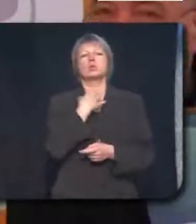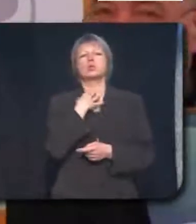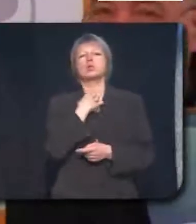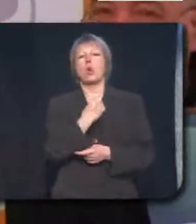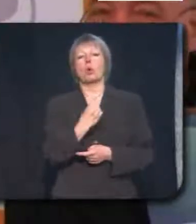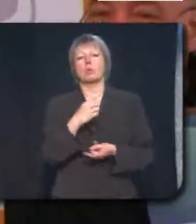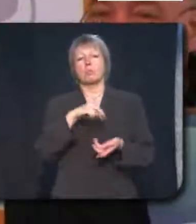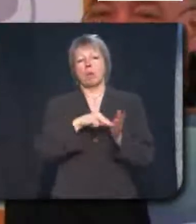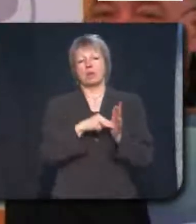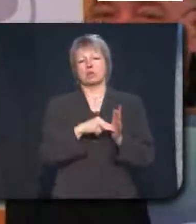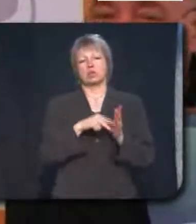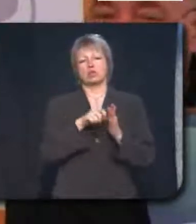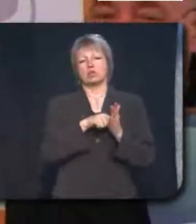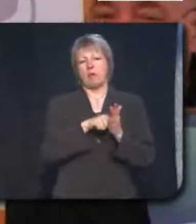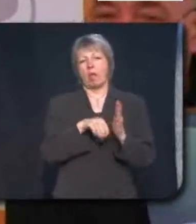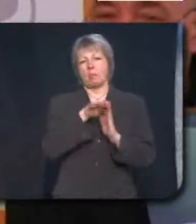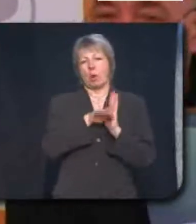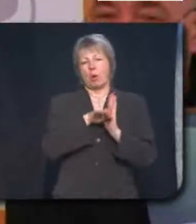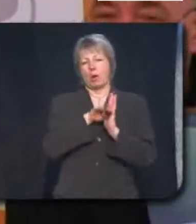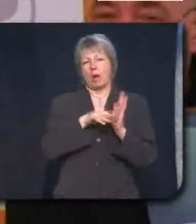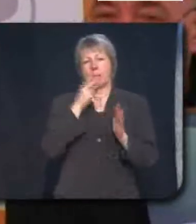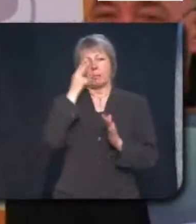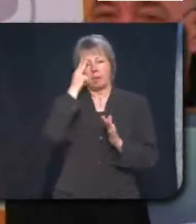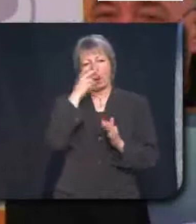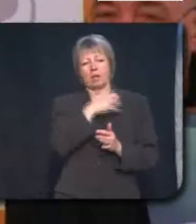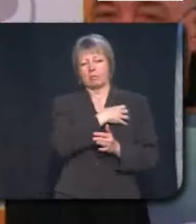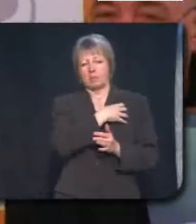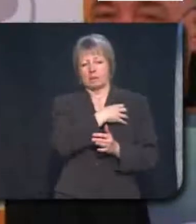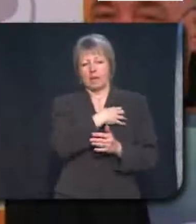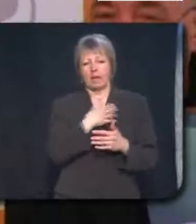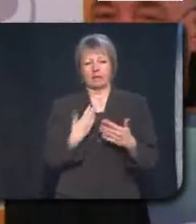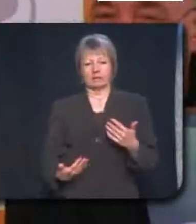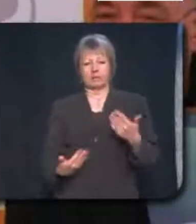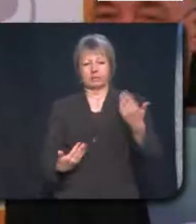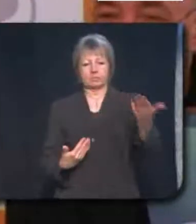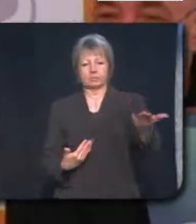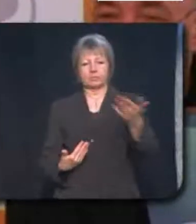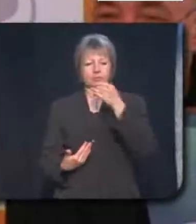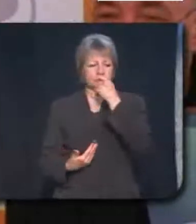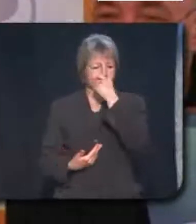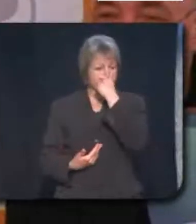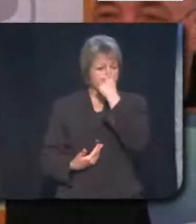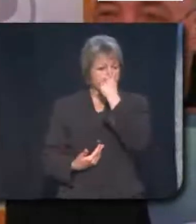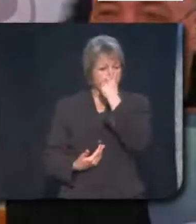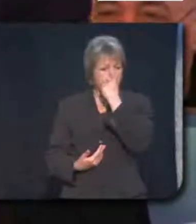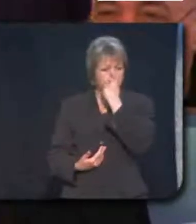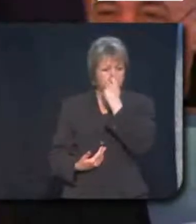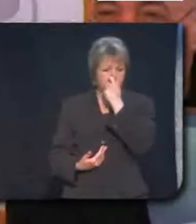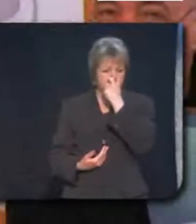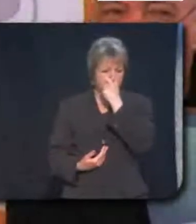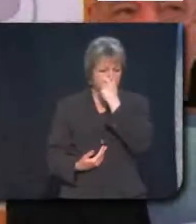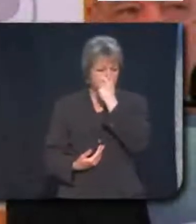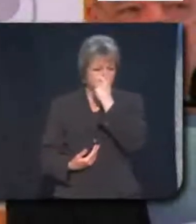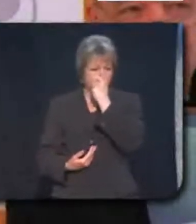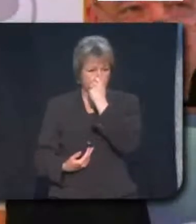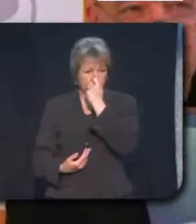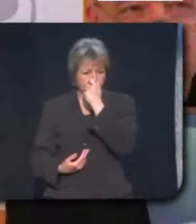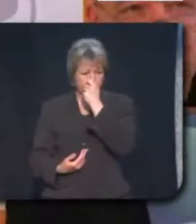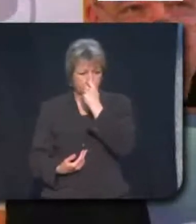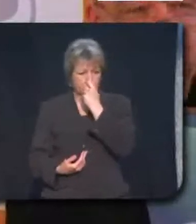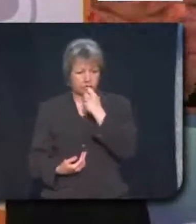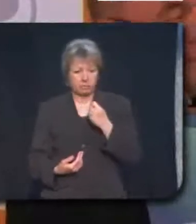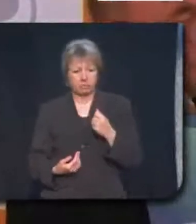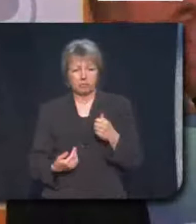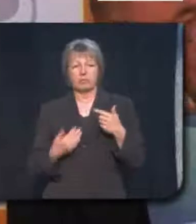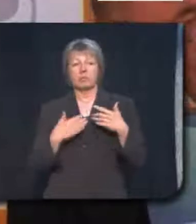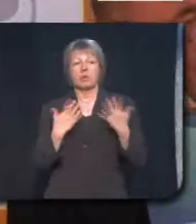Piratenpartei Antragstellung Monopol heidehagen und andere könnte ein Antragsteller bitte auf